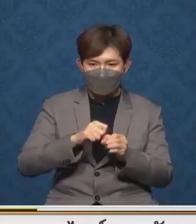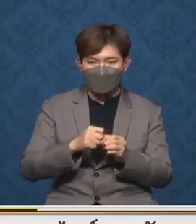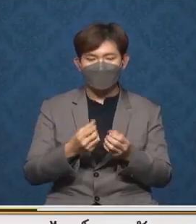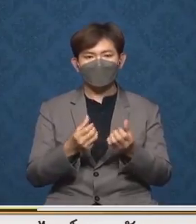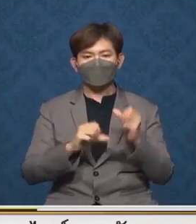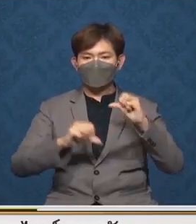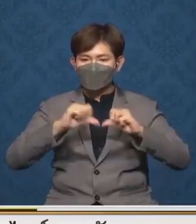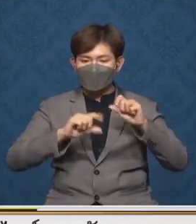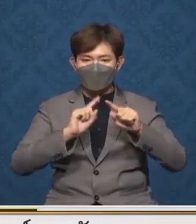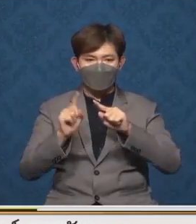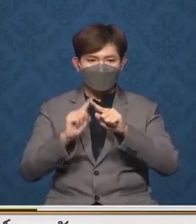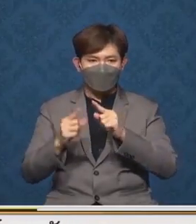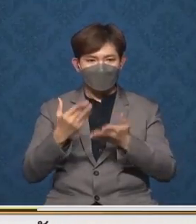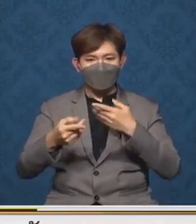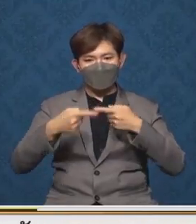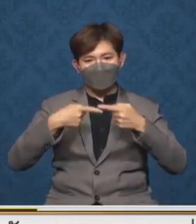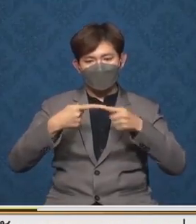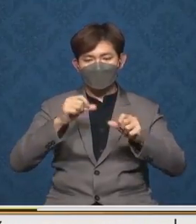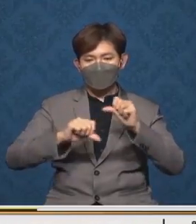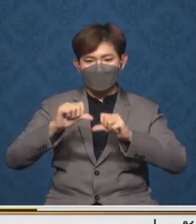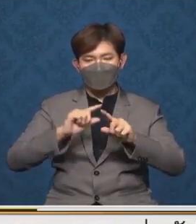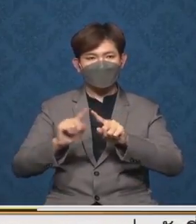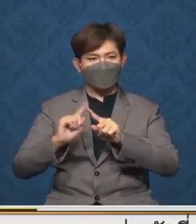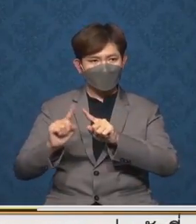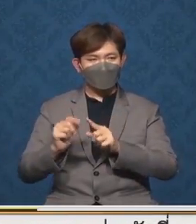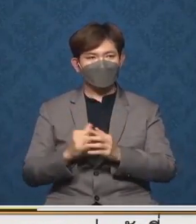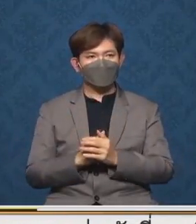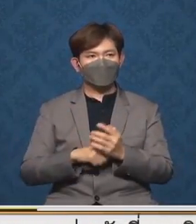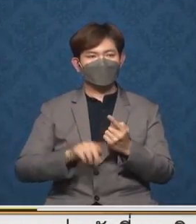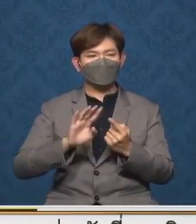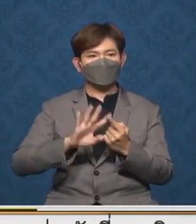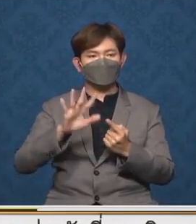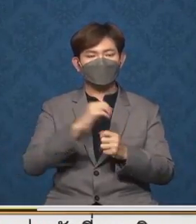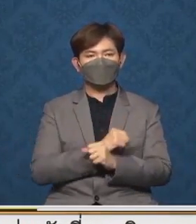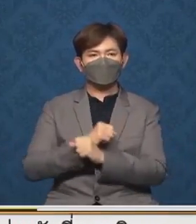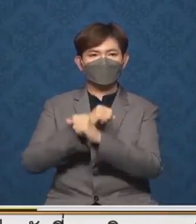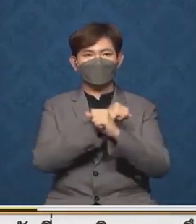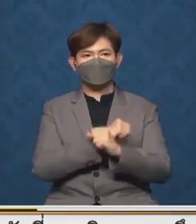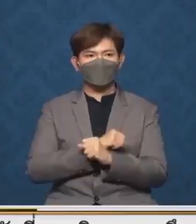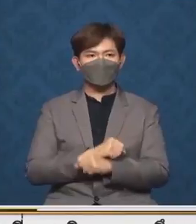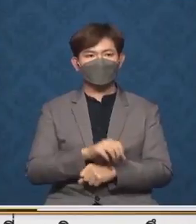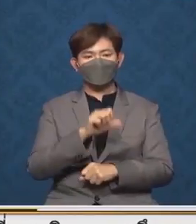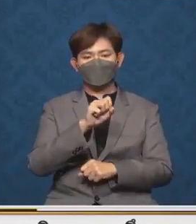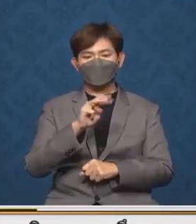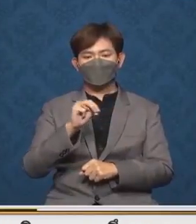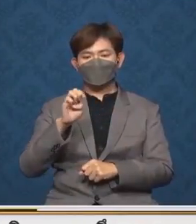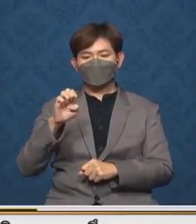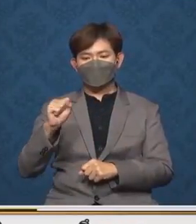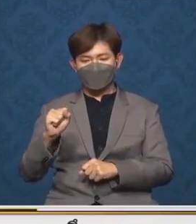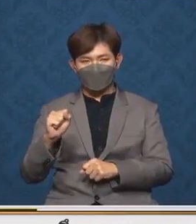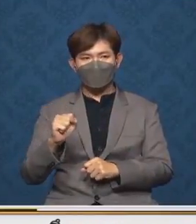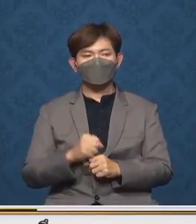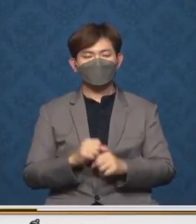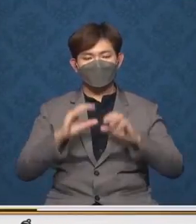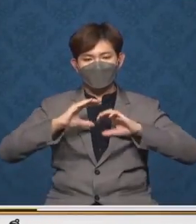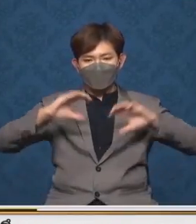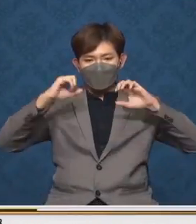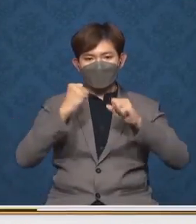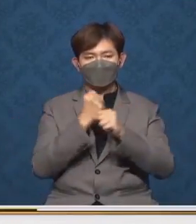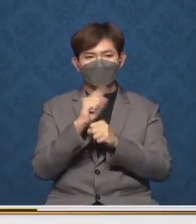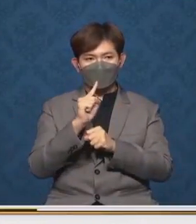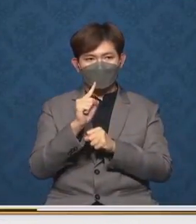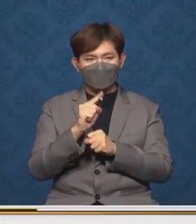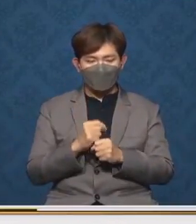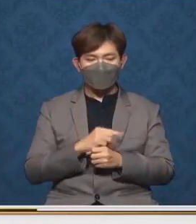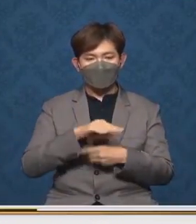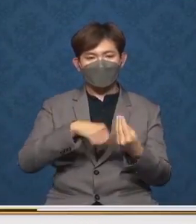เคมีชีวภาพและพลาสติกชีวภาพ 5. การสร้างภูมิคุ้มกันและแต้มต่อให้ SMB โดยรัฐบาลมีแนวทางในการพัฒนาเศรษฐกิจบนพื้นฐ